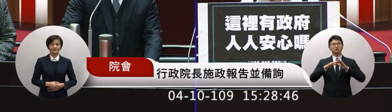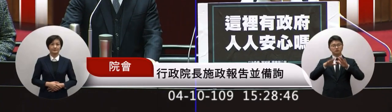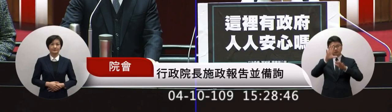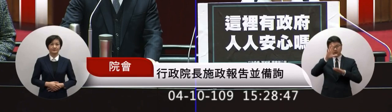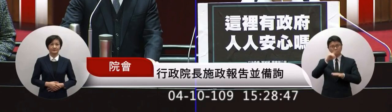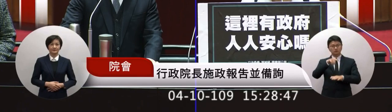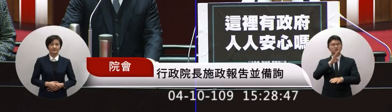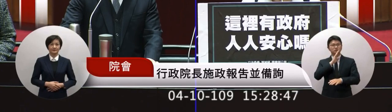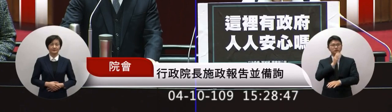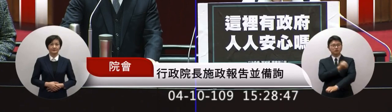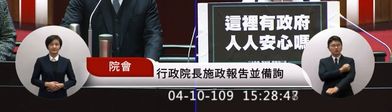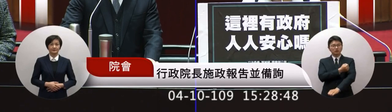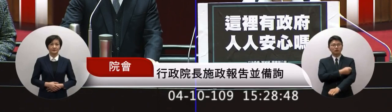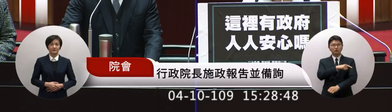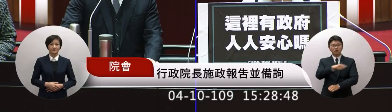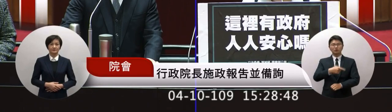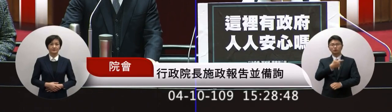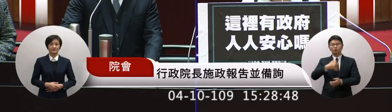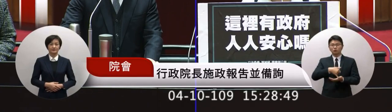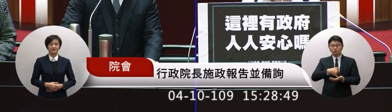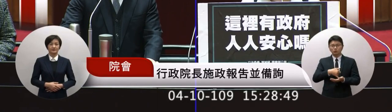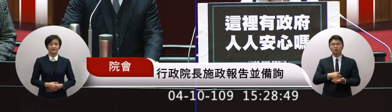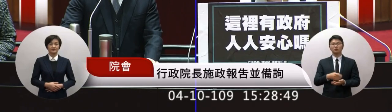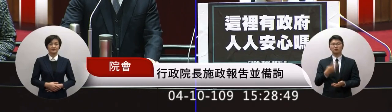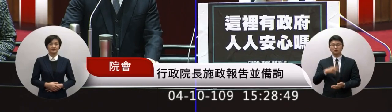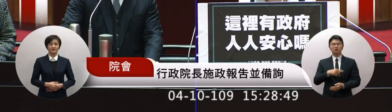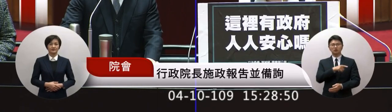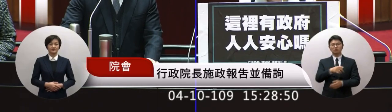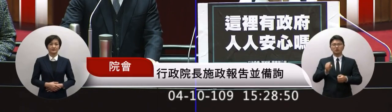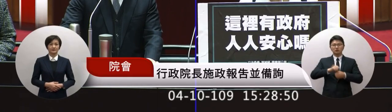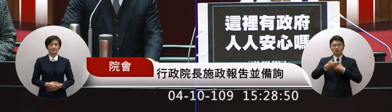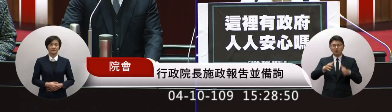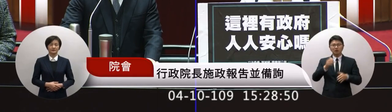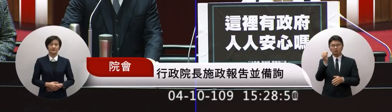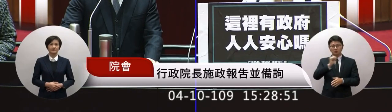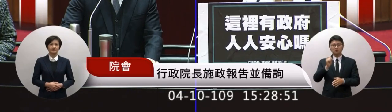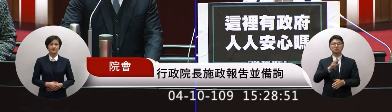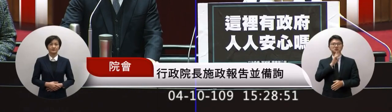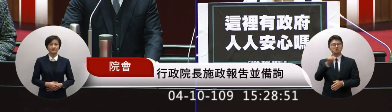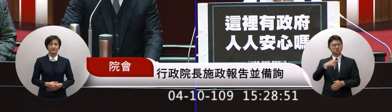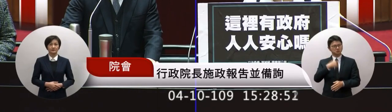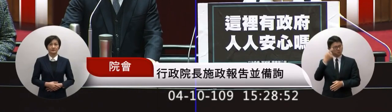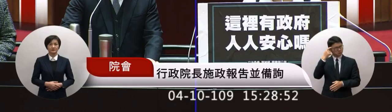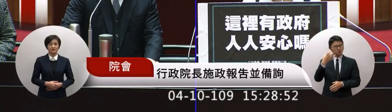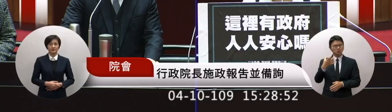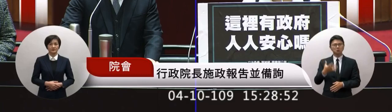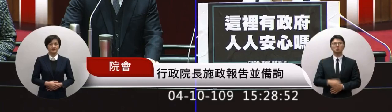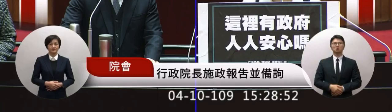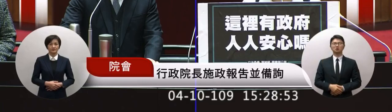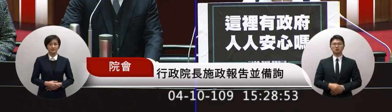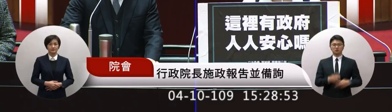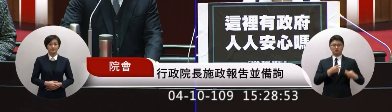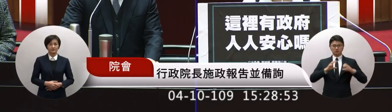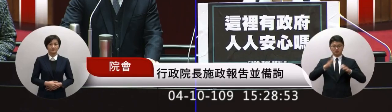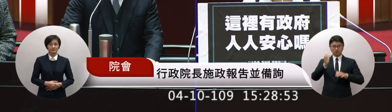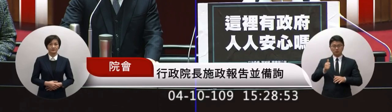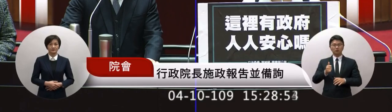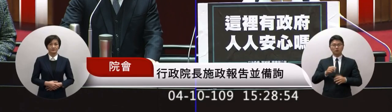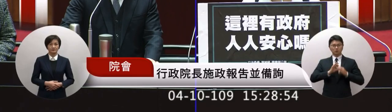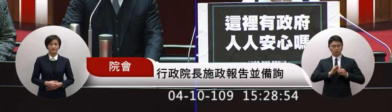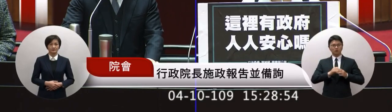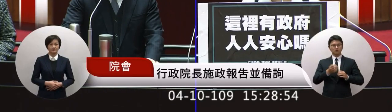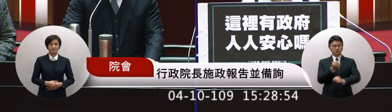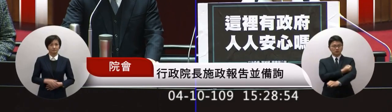他又说了，劳工不能加班，少了收入是他心中的痛。所以我们说，其实蔡总统是很关心劳工的，您同意